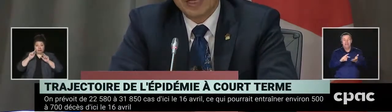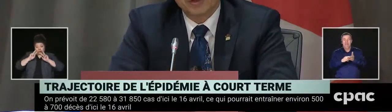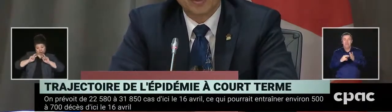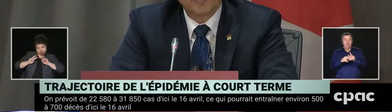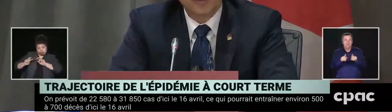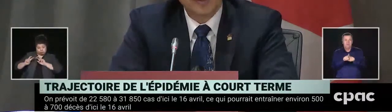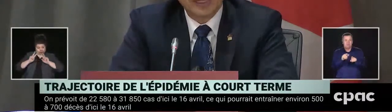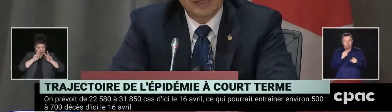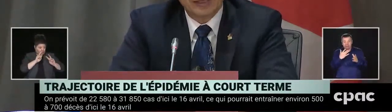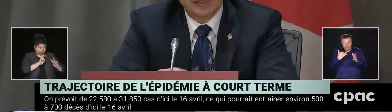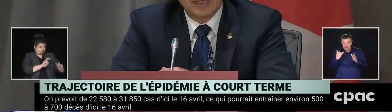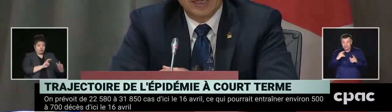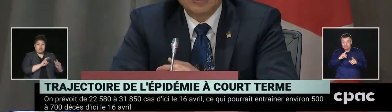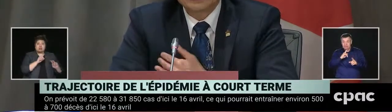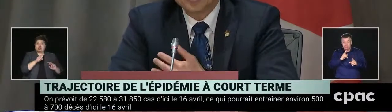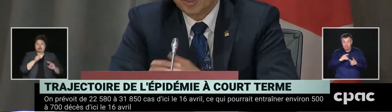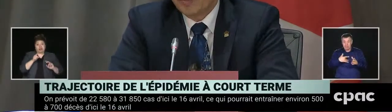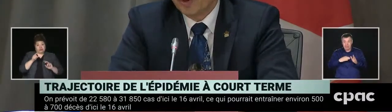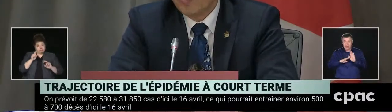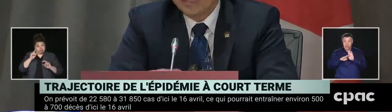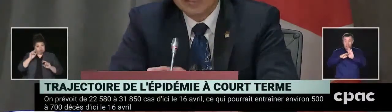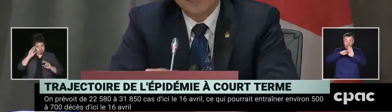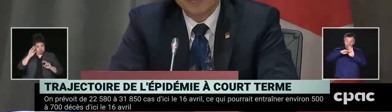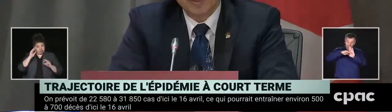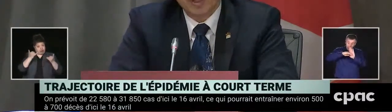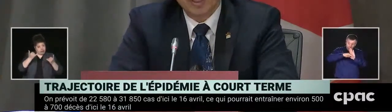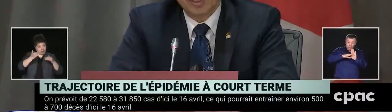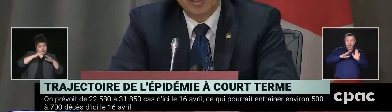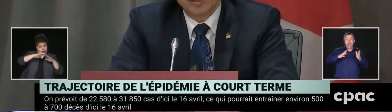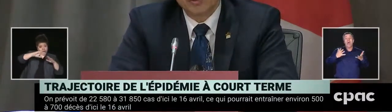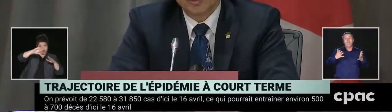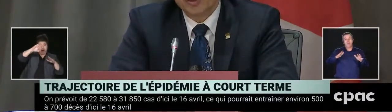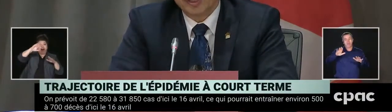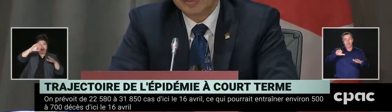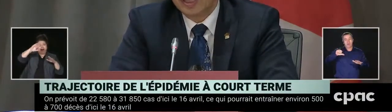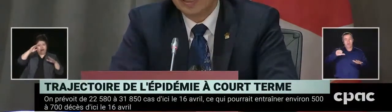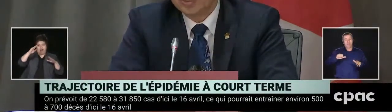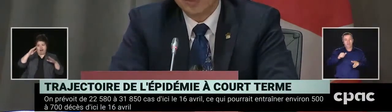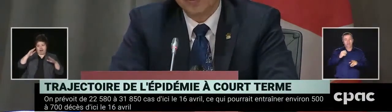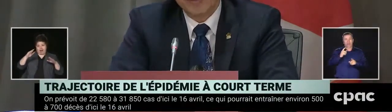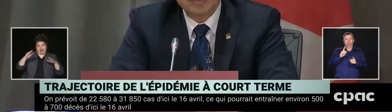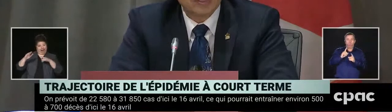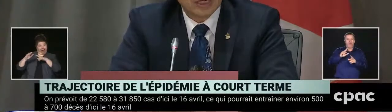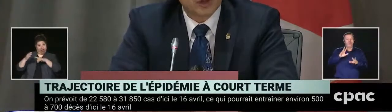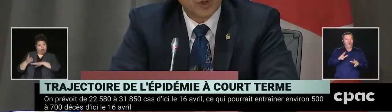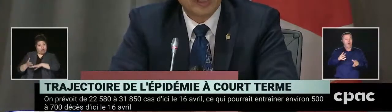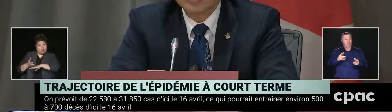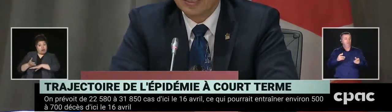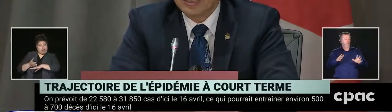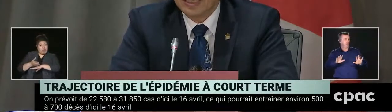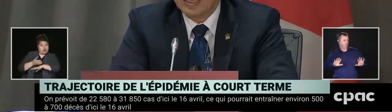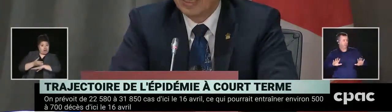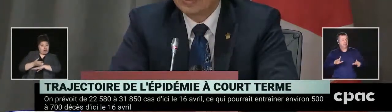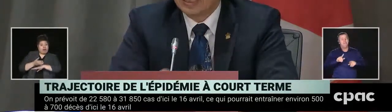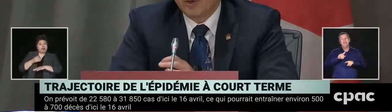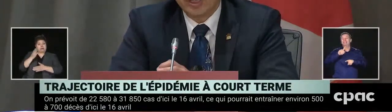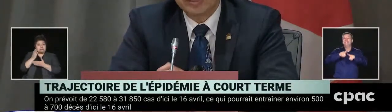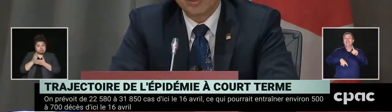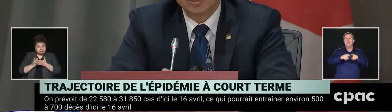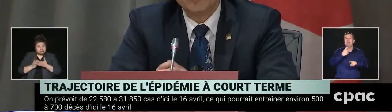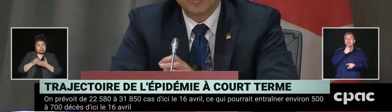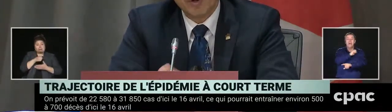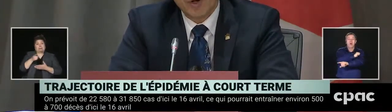descendante, peut-être on peut lâcher un peu, mais c'est vraiment aux autorités de chaque province et territoire de décider